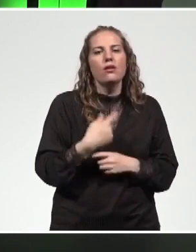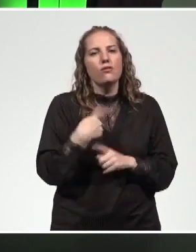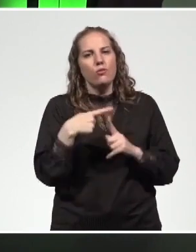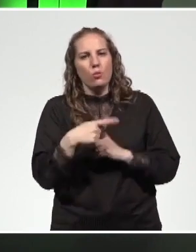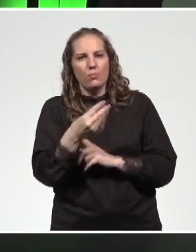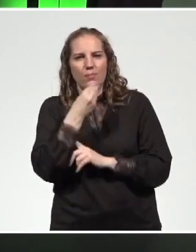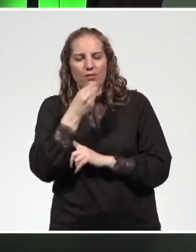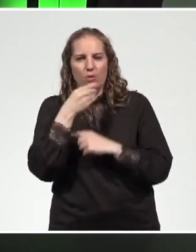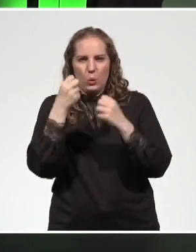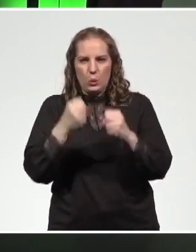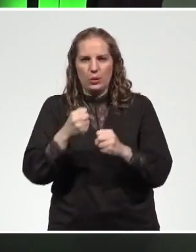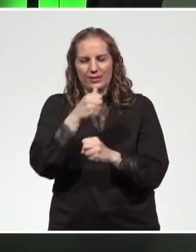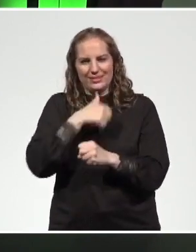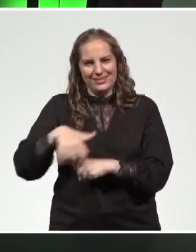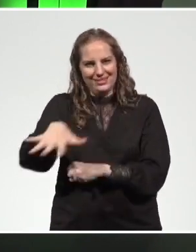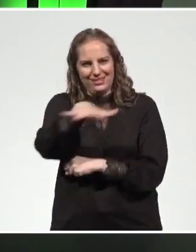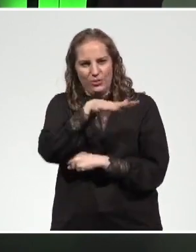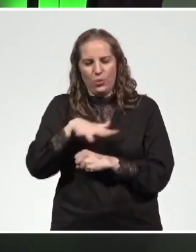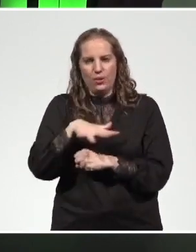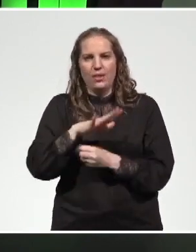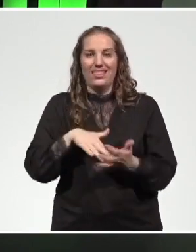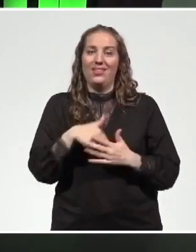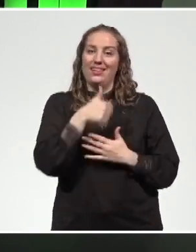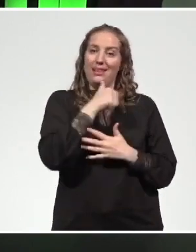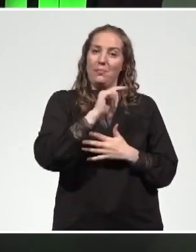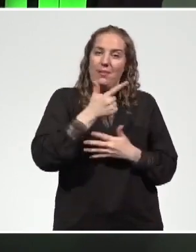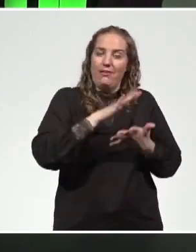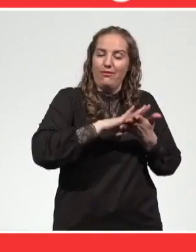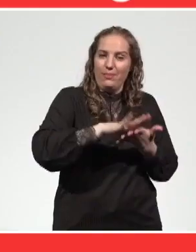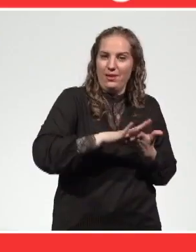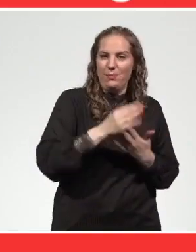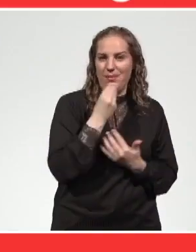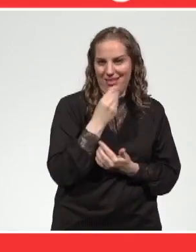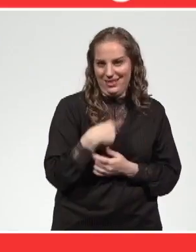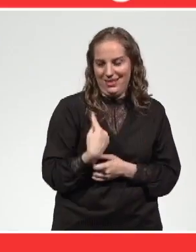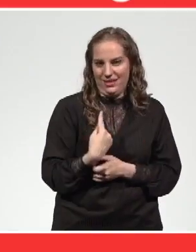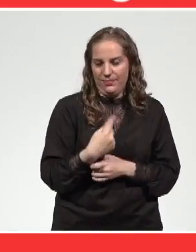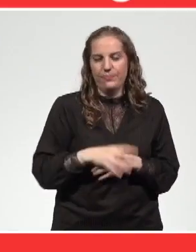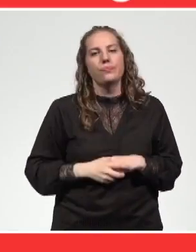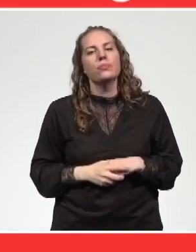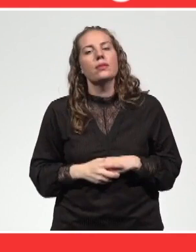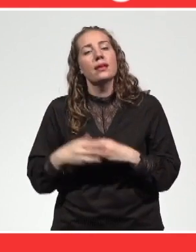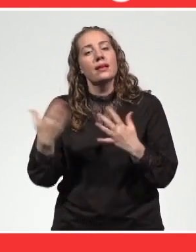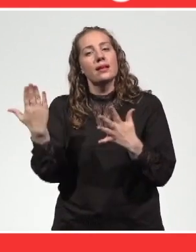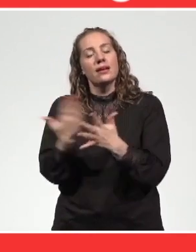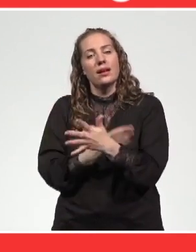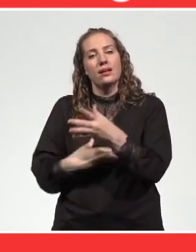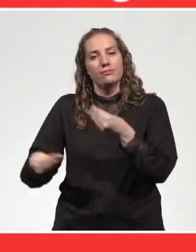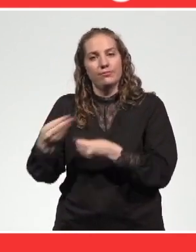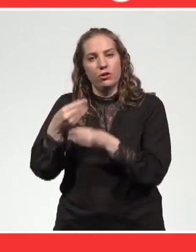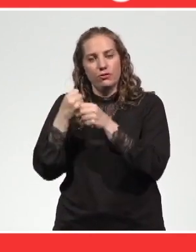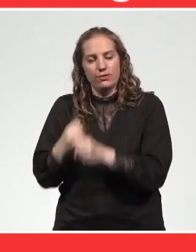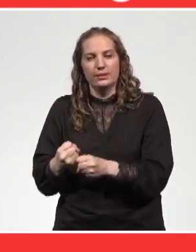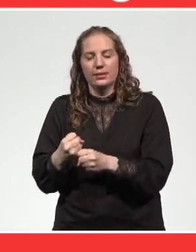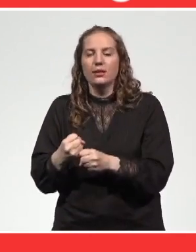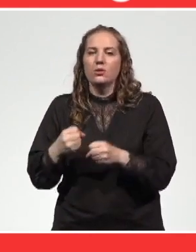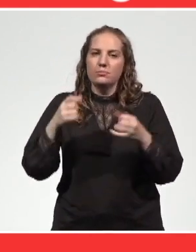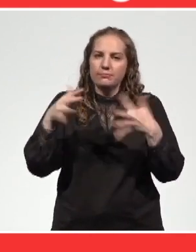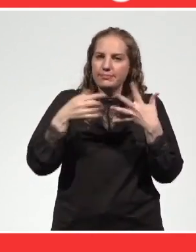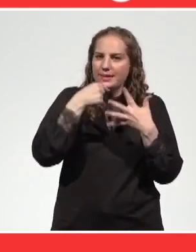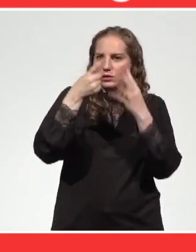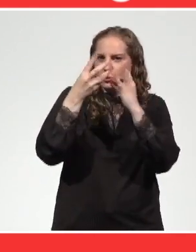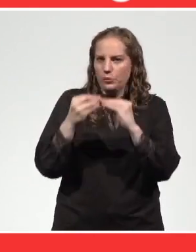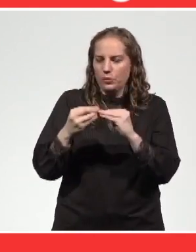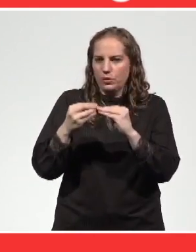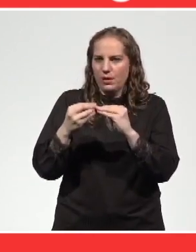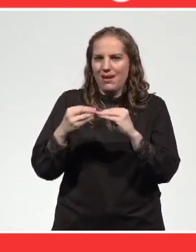öryggi þjóðarinnar þannig að við framleiðum meira hér á Íslandi af því sem við borðum. Grænar fjárfestingar og loftslagsvæn nýsköpun, þar þurfum við að